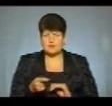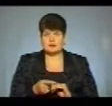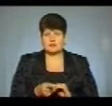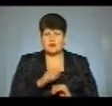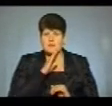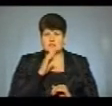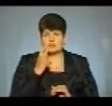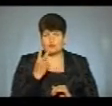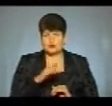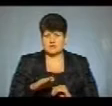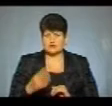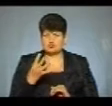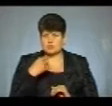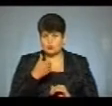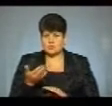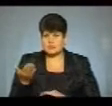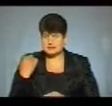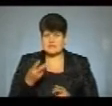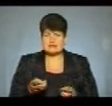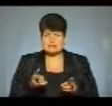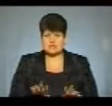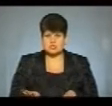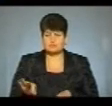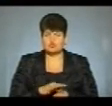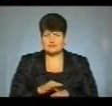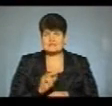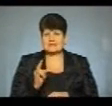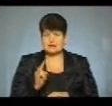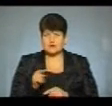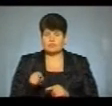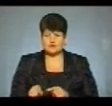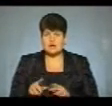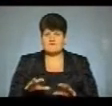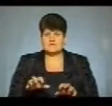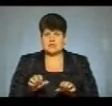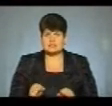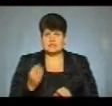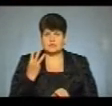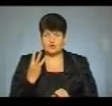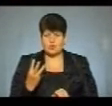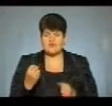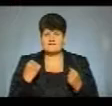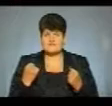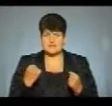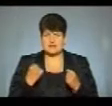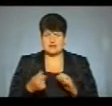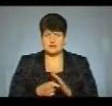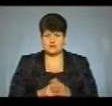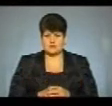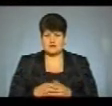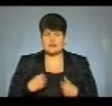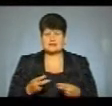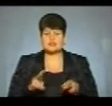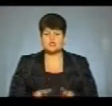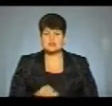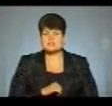двох дітей. 4 роки тому її залишив чоловік з дитиною. Вона власниця 3 фітнес-студій. Я залишилася